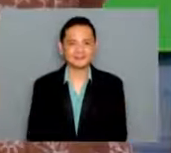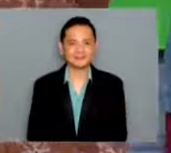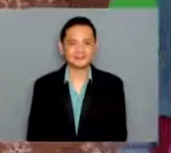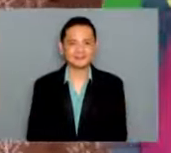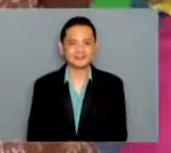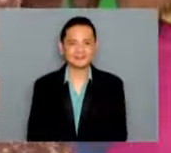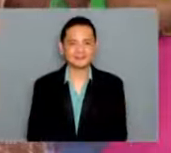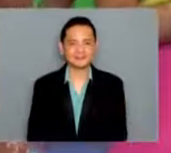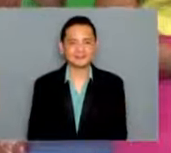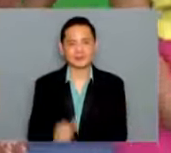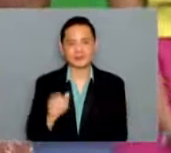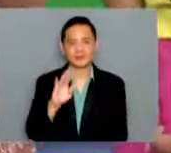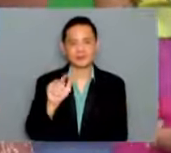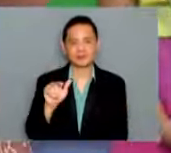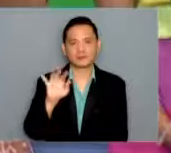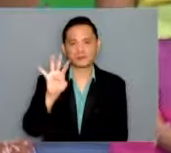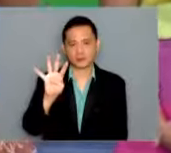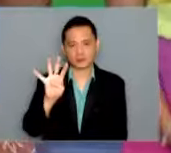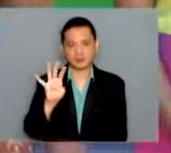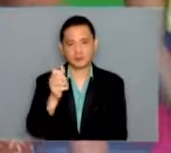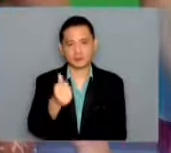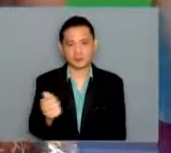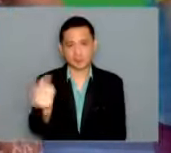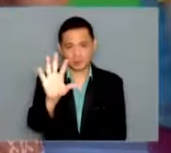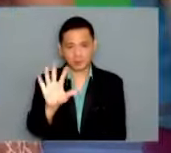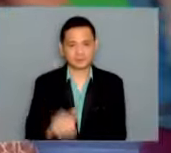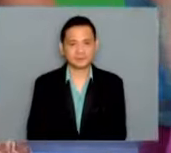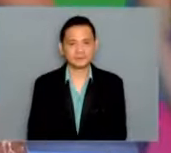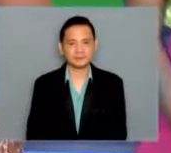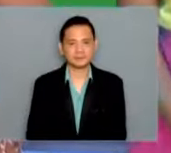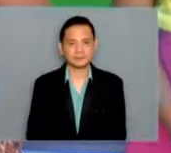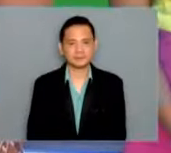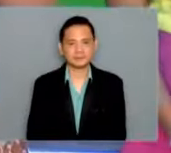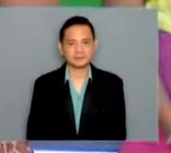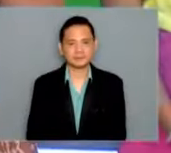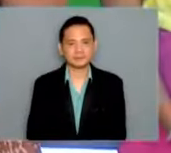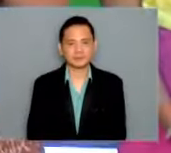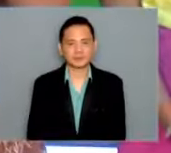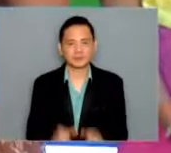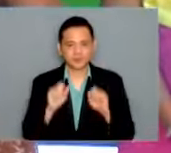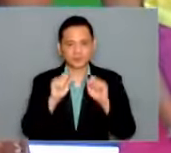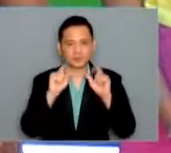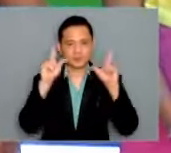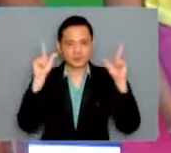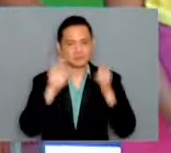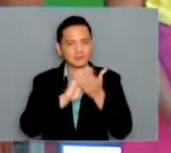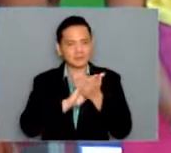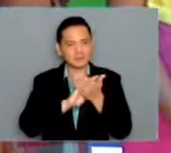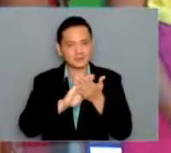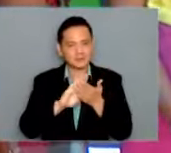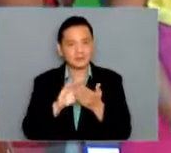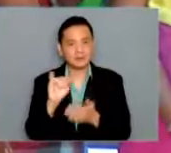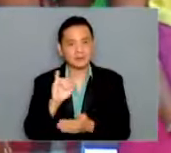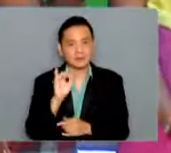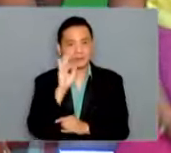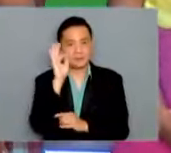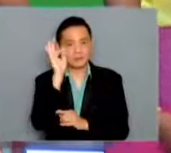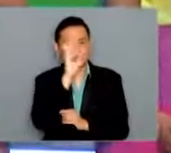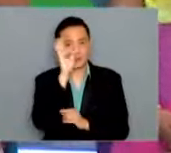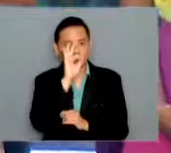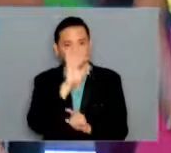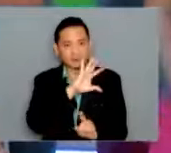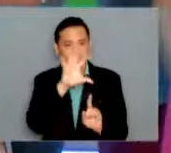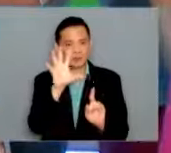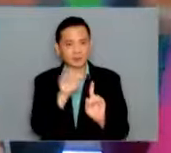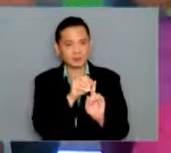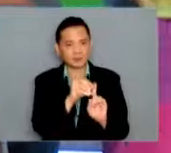April 4, maayong aga sa wikang Hiligaynon. Sabay sa ating magandang gising ngayong umaga, ang Pinoy na paginda ng ating mga